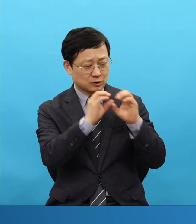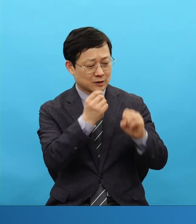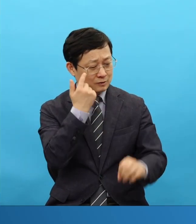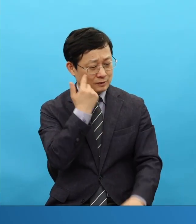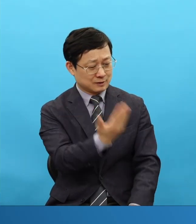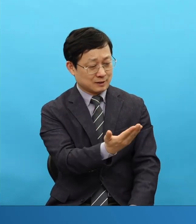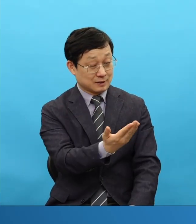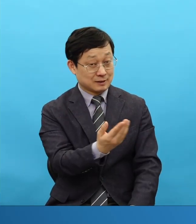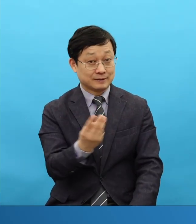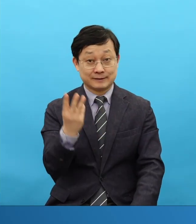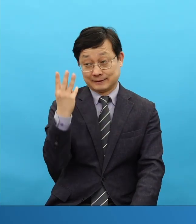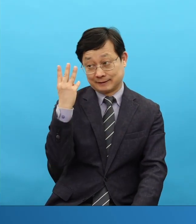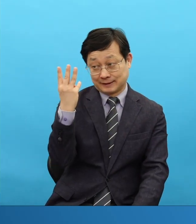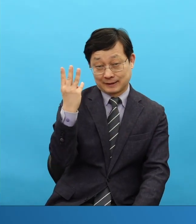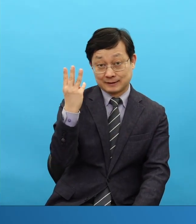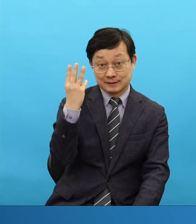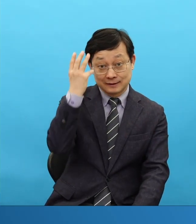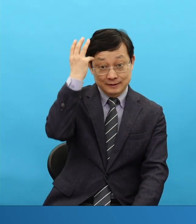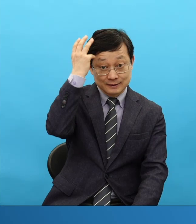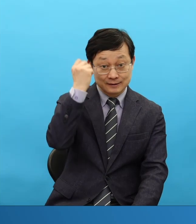是3个，